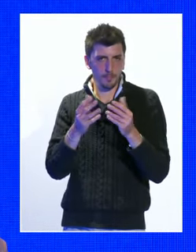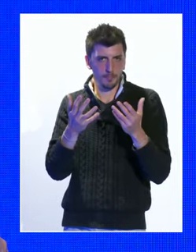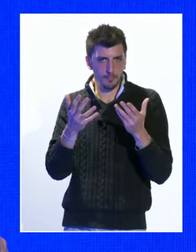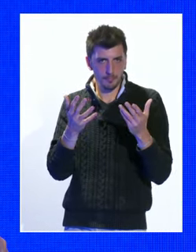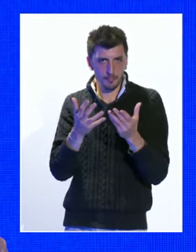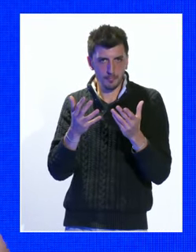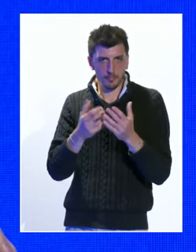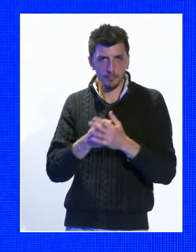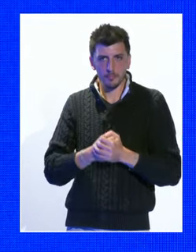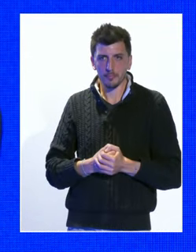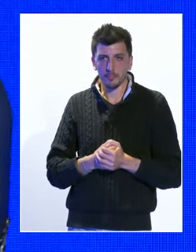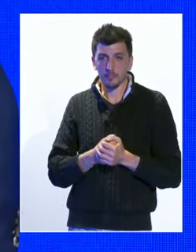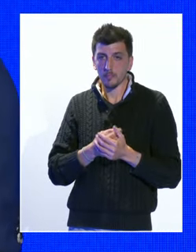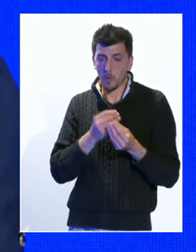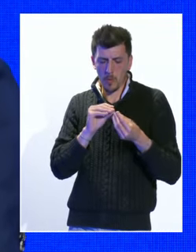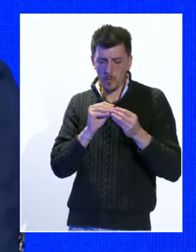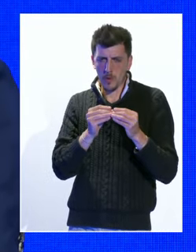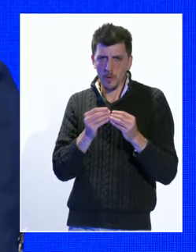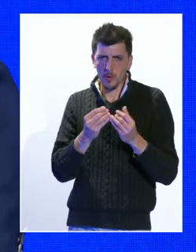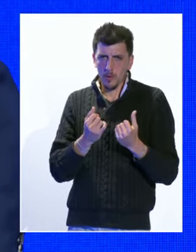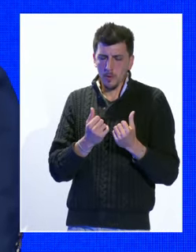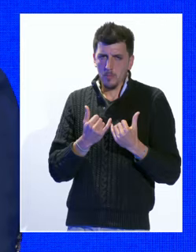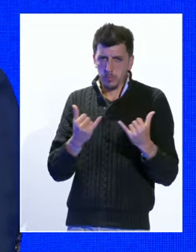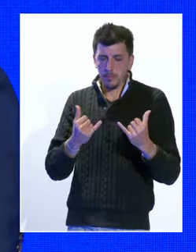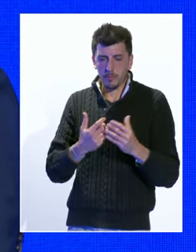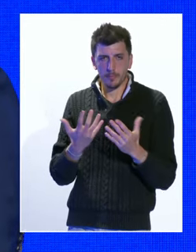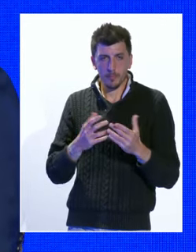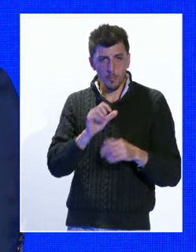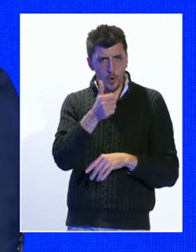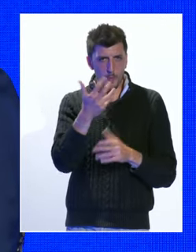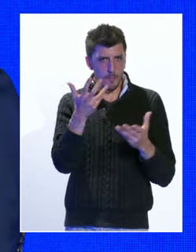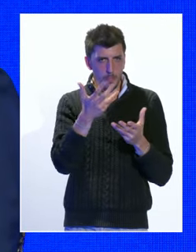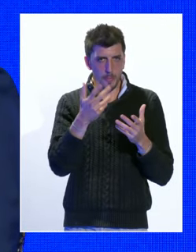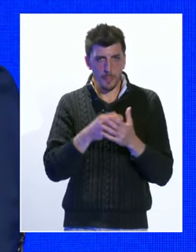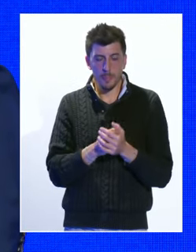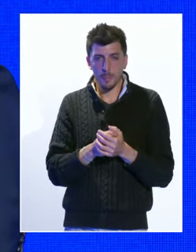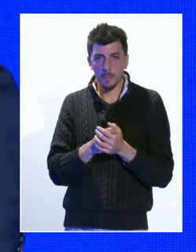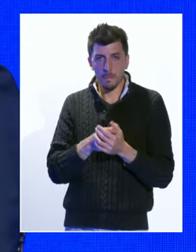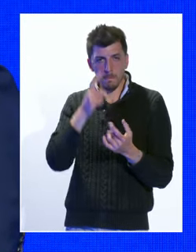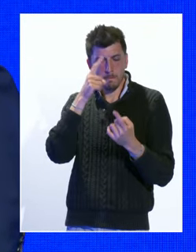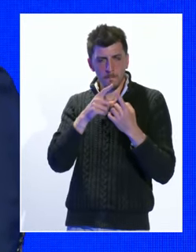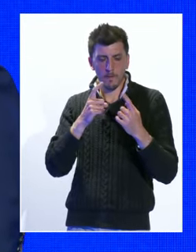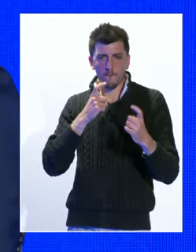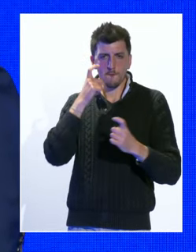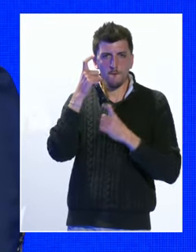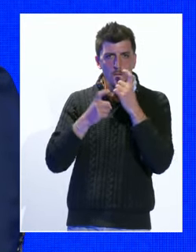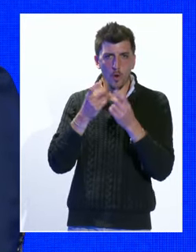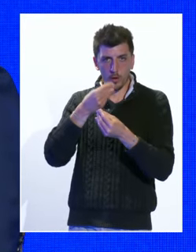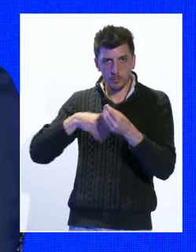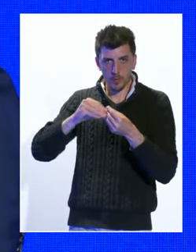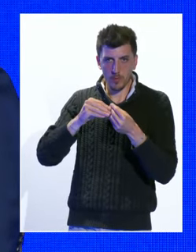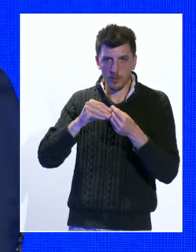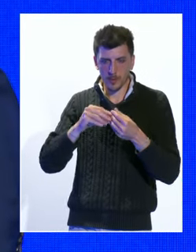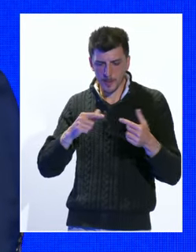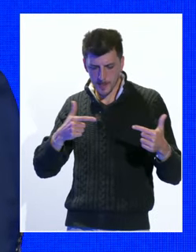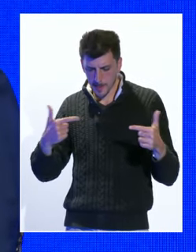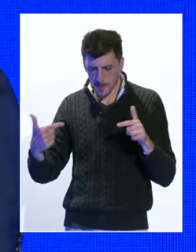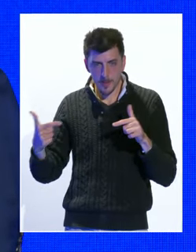Traiter de quelques problèmes qui apparaissent brûlants. Le premier de ces périls, c'est la violence du monde et des rapports de force.